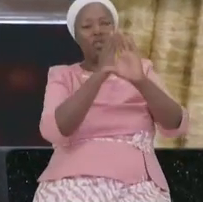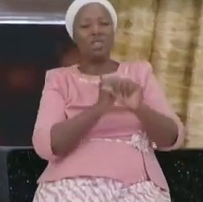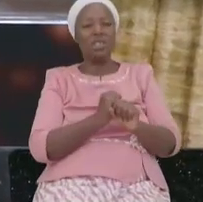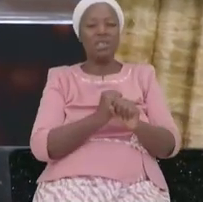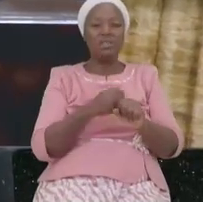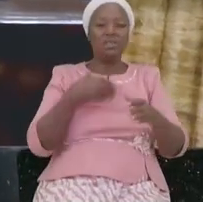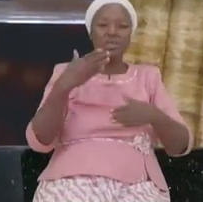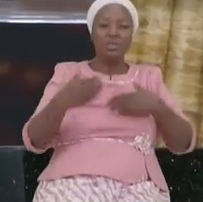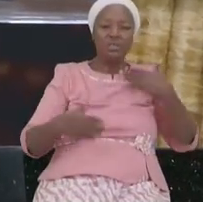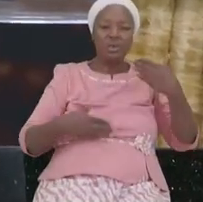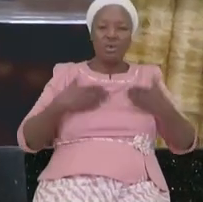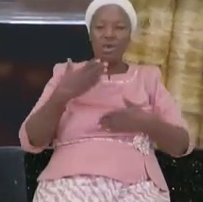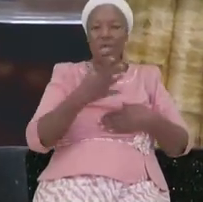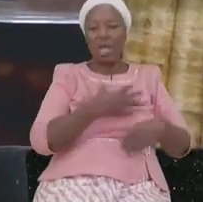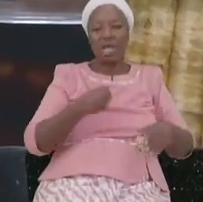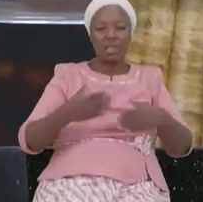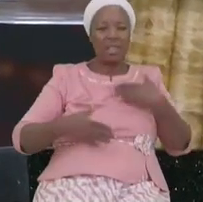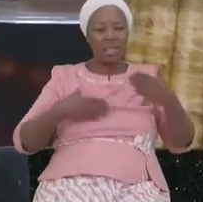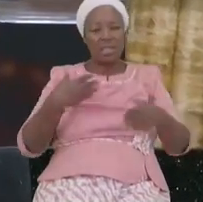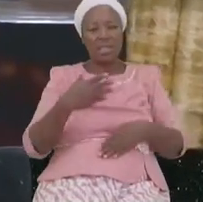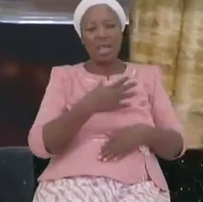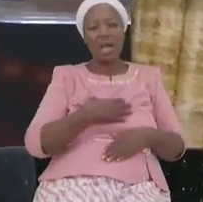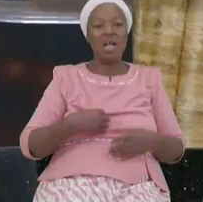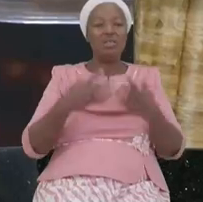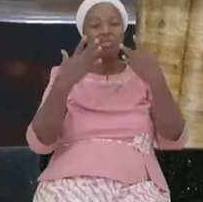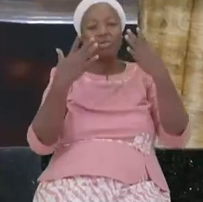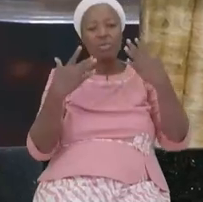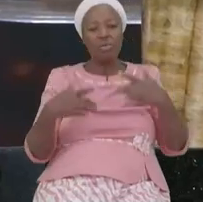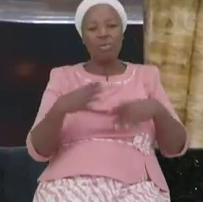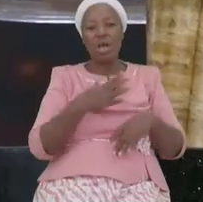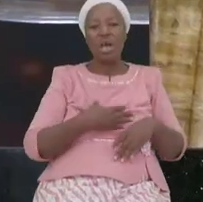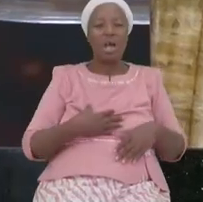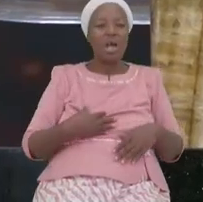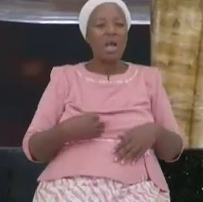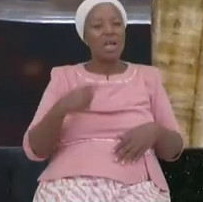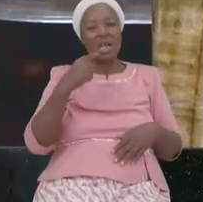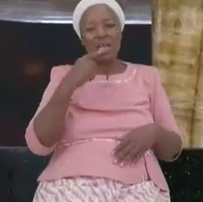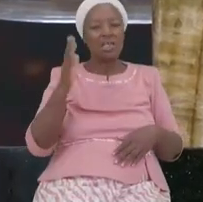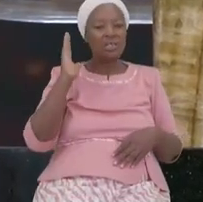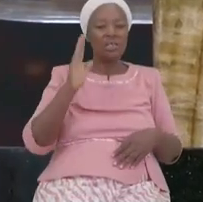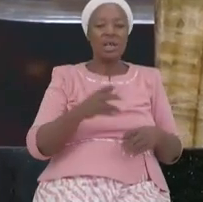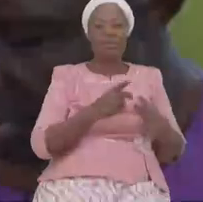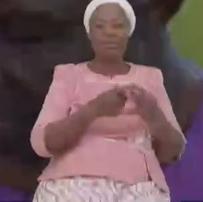s'approcheront. La douleur et les gémissements s'enfuiront.